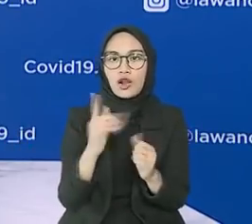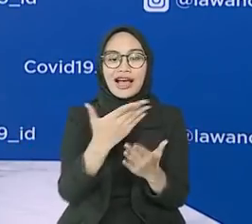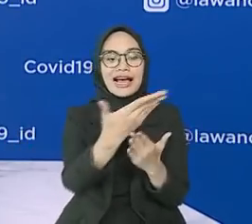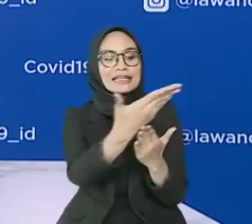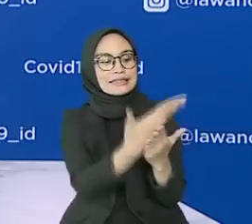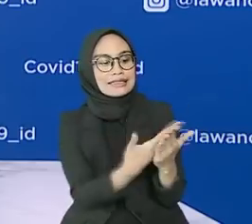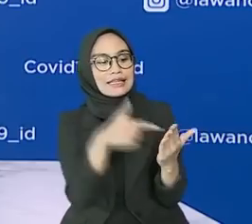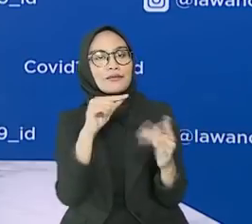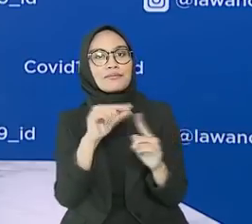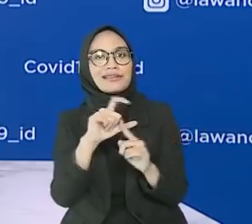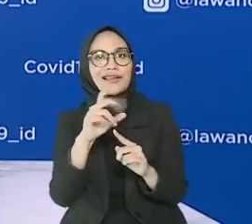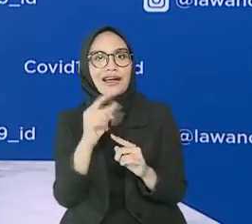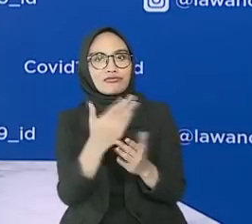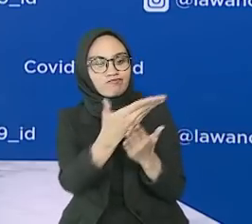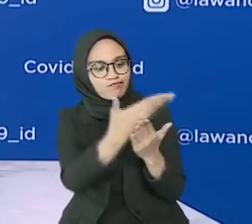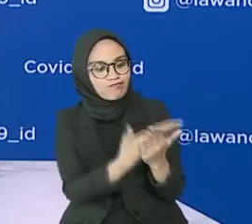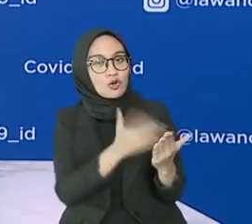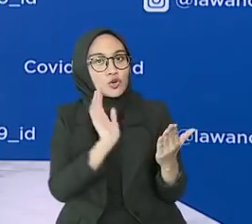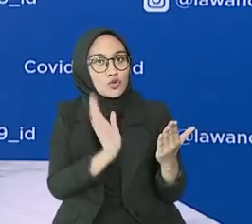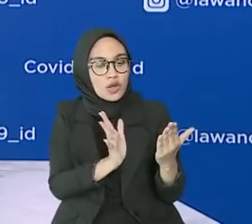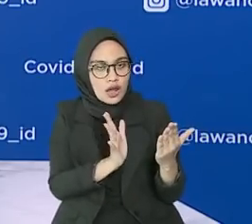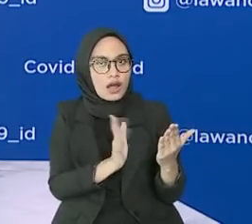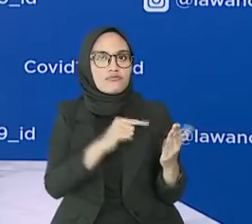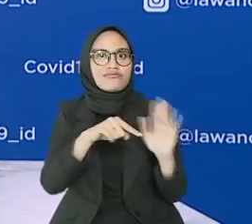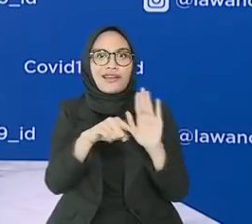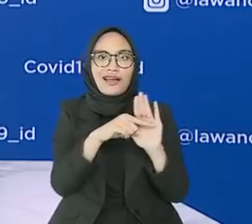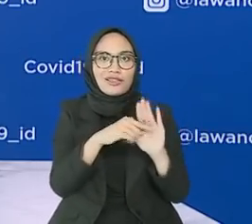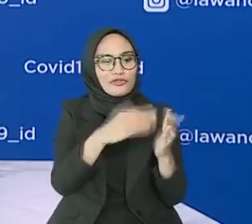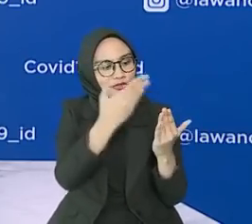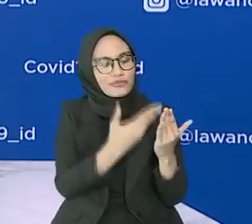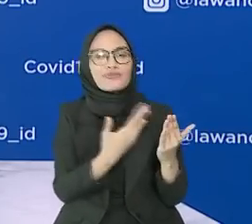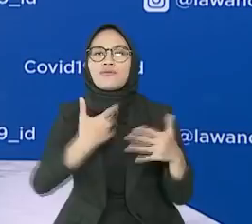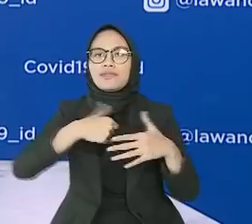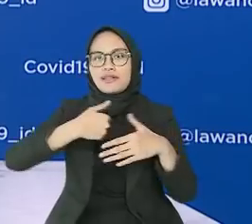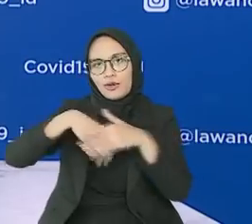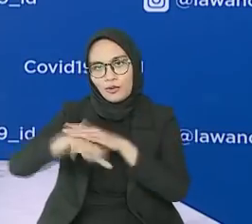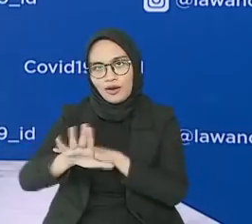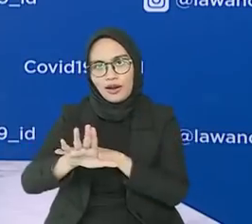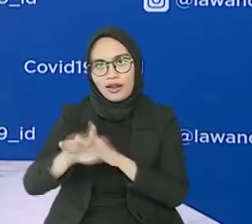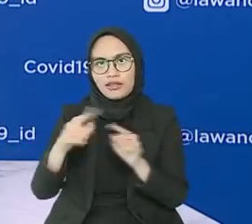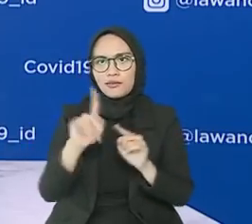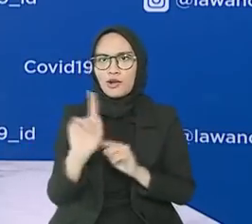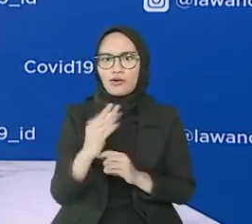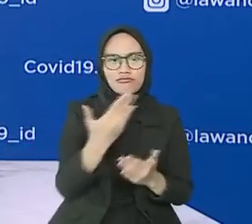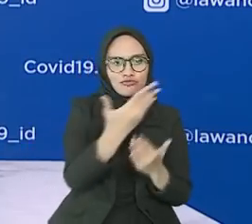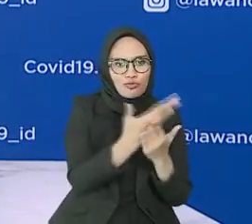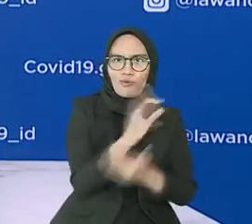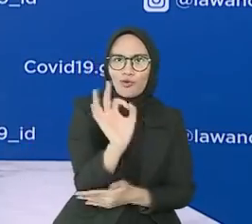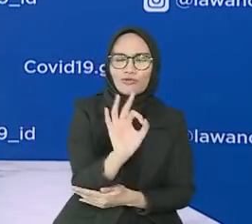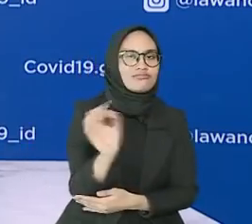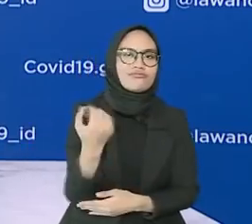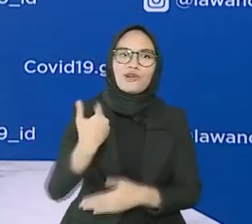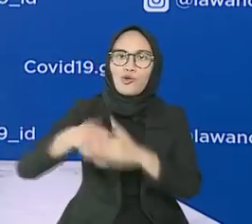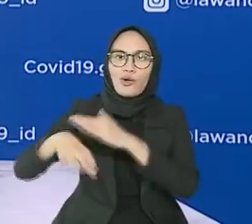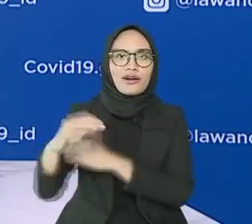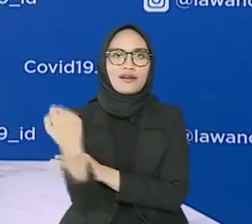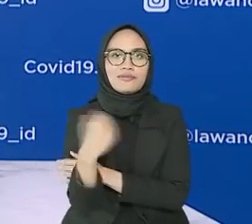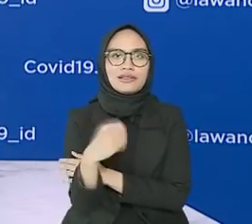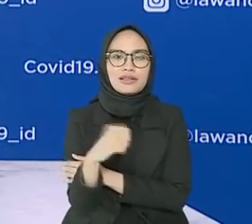tes PCR sudah keluar. Sampai dengan hari ini, rata-rata kecepatan hasil exit test keluar